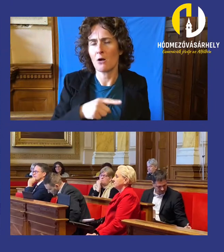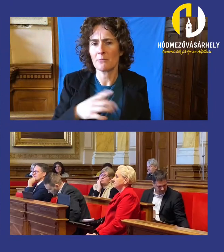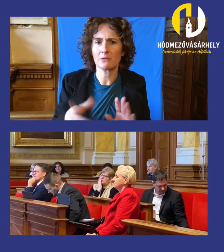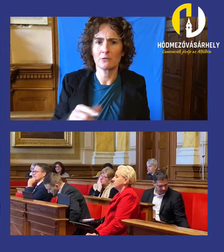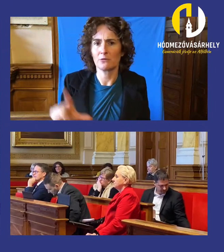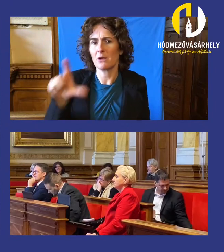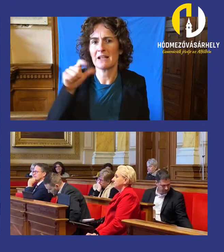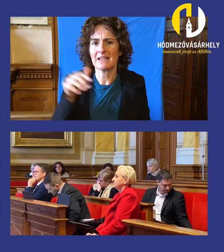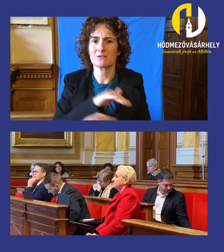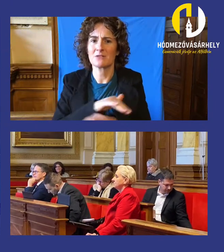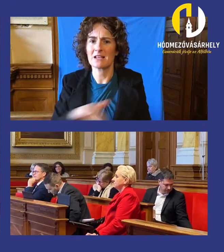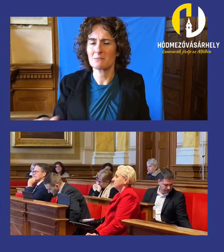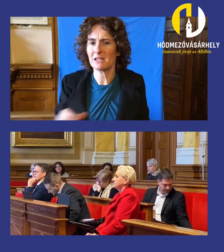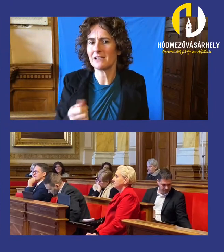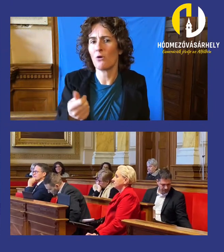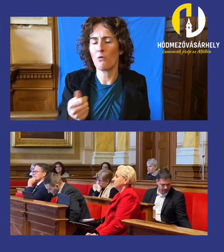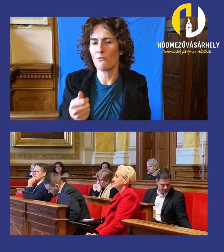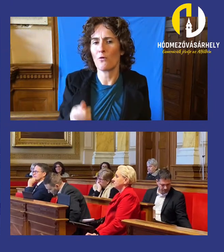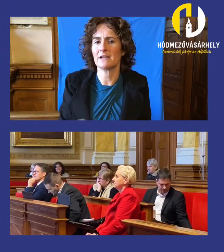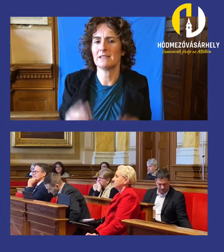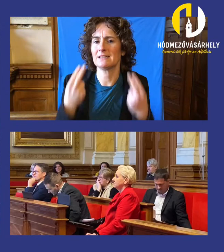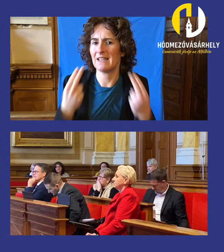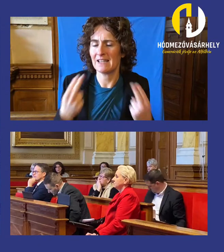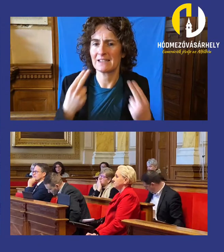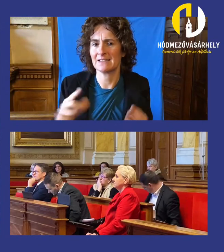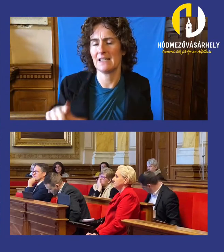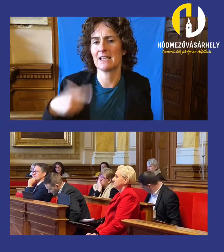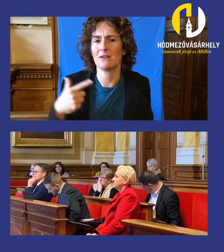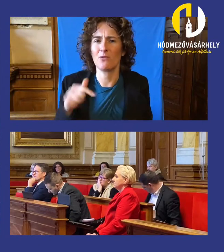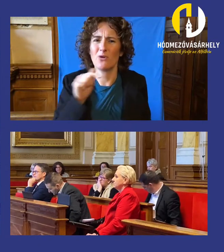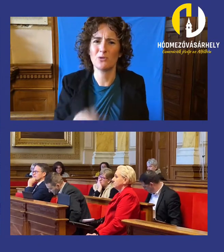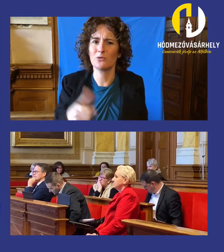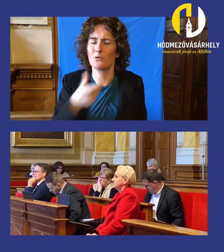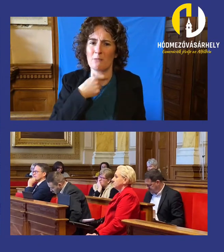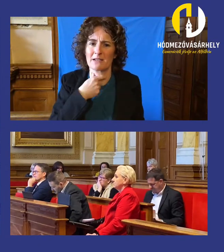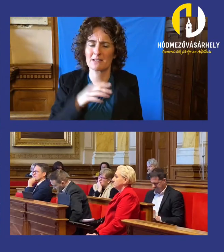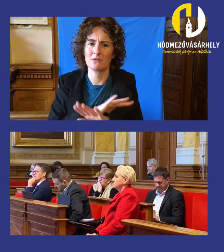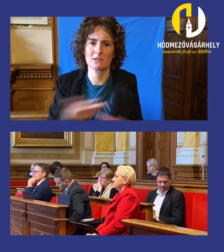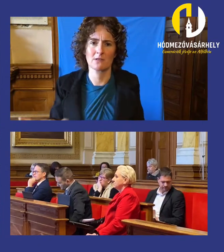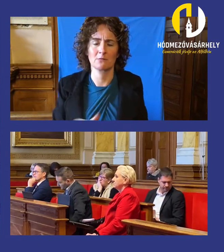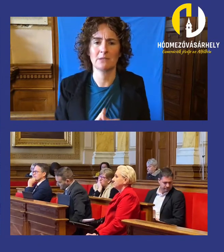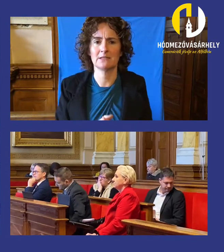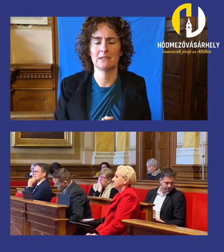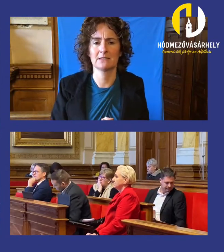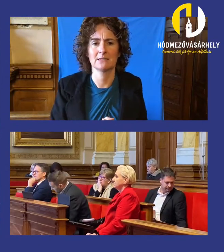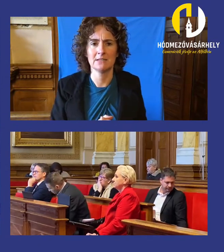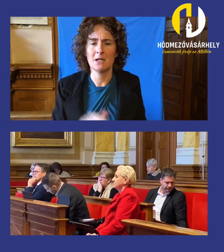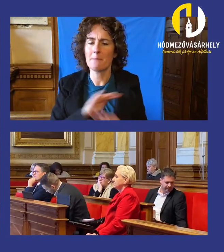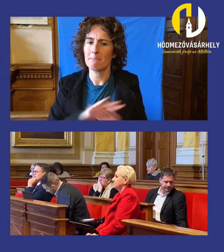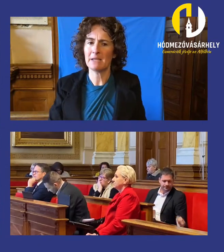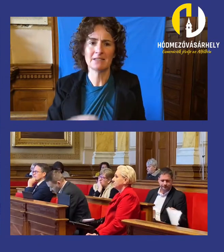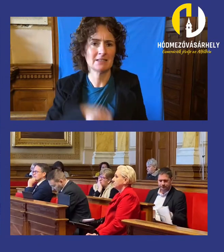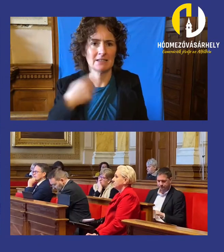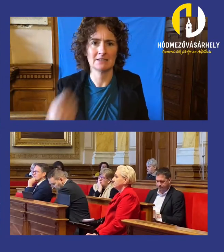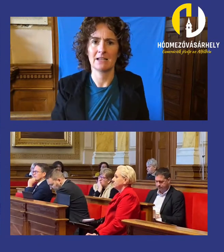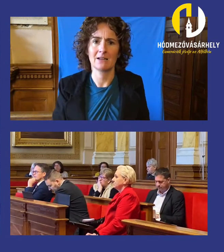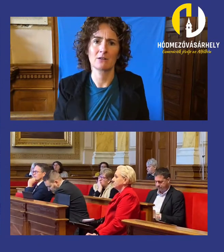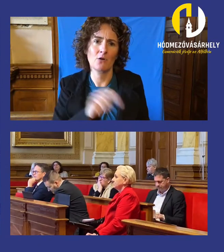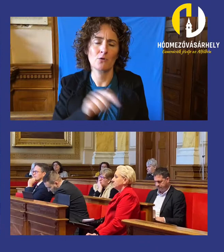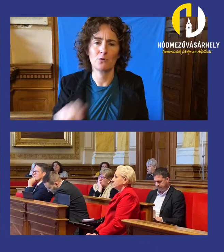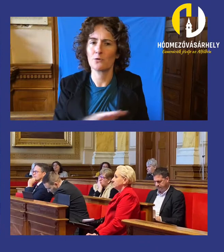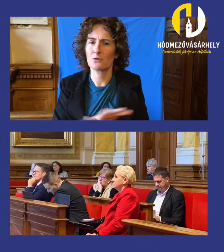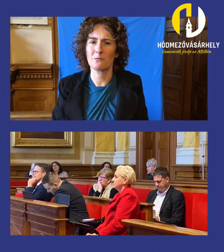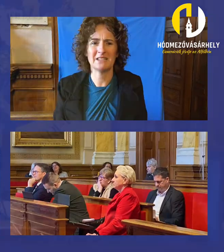volna. De önök itt megszavazták, hogy 250 millióra, 150 milliós veszteséggel adják el nekik. Jó? Tehát ez a mindenhez értő és